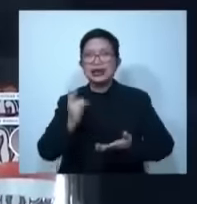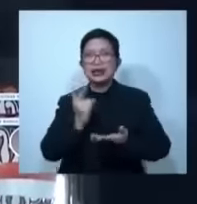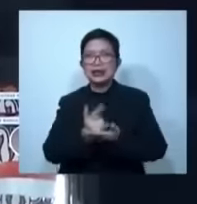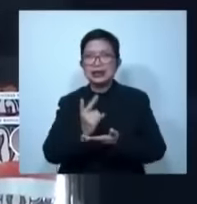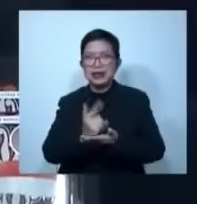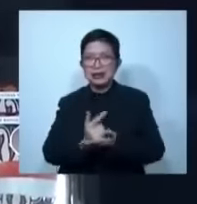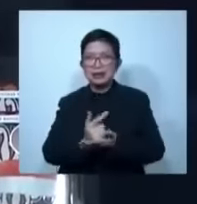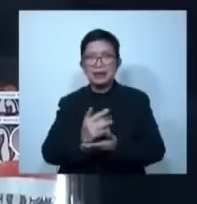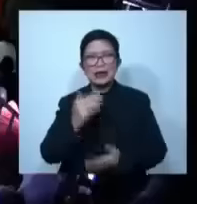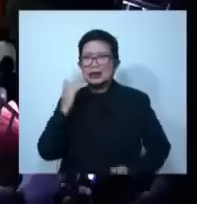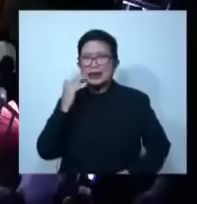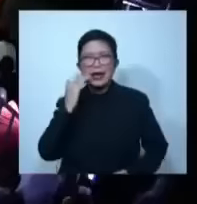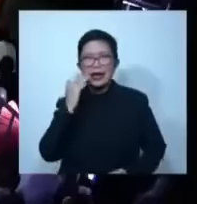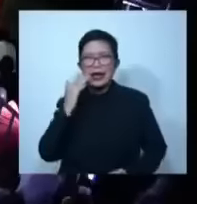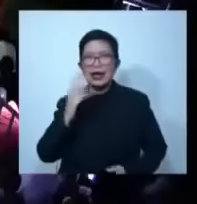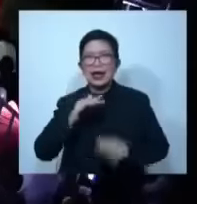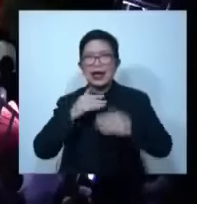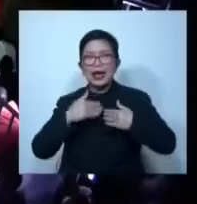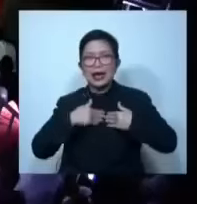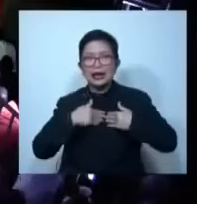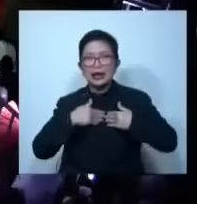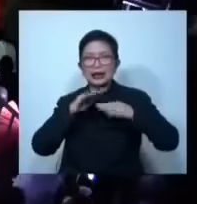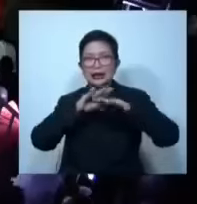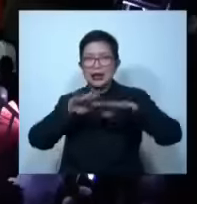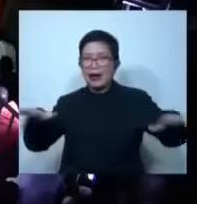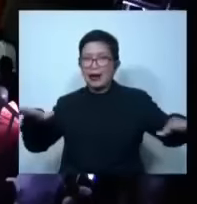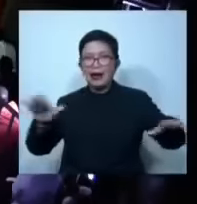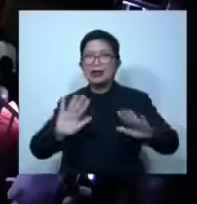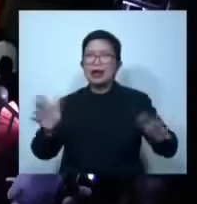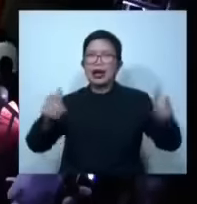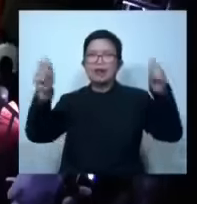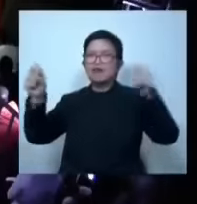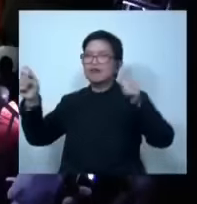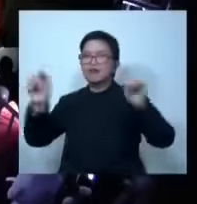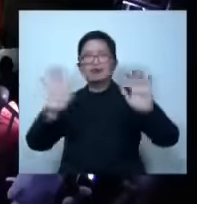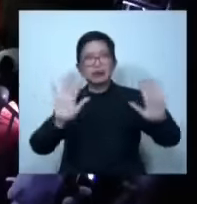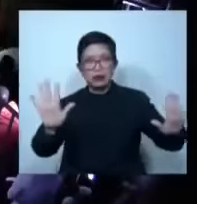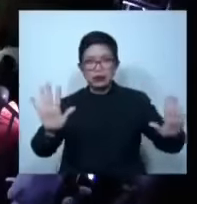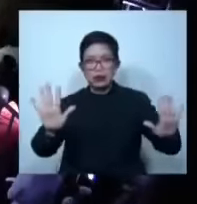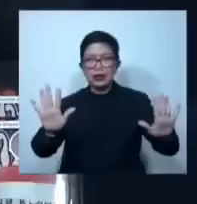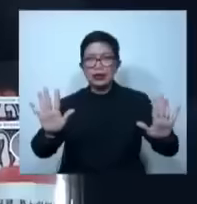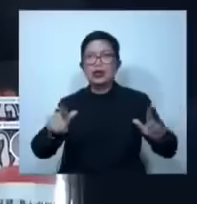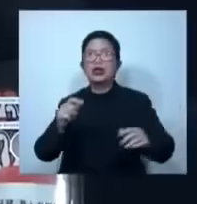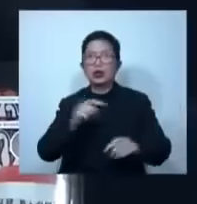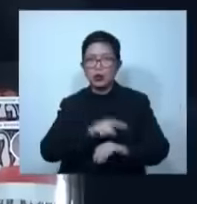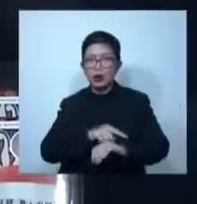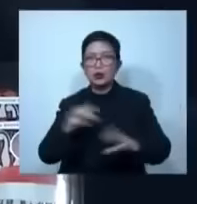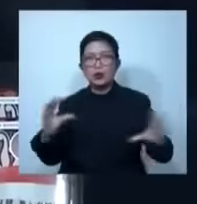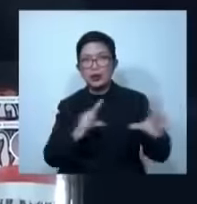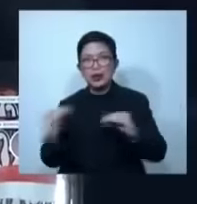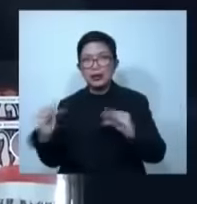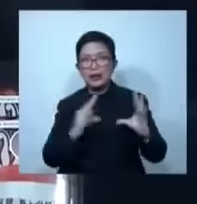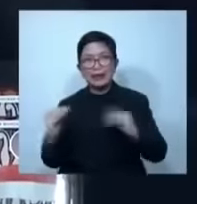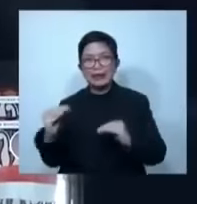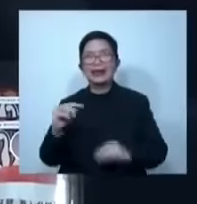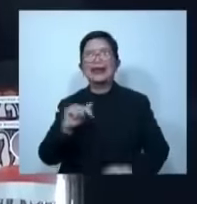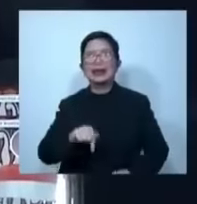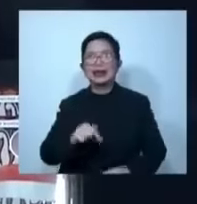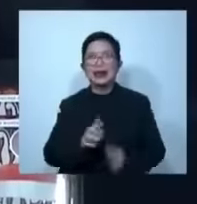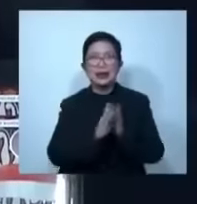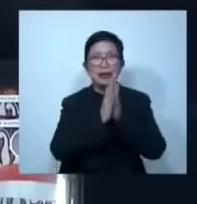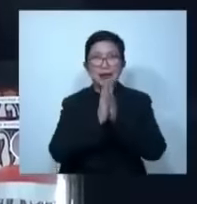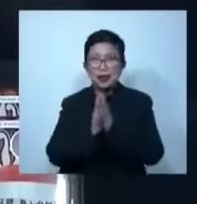menjaga ketenangan dan tidak menggunakan alat peraga kampanye pada saat debat berlangsung. Ya, dan kami tentunya